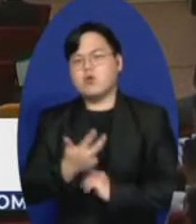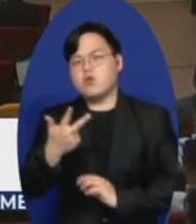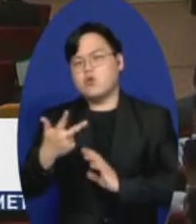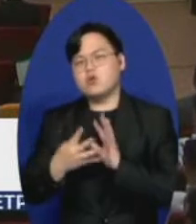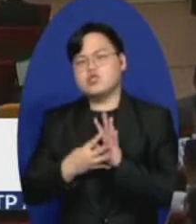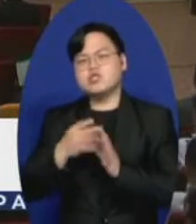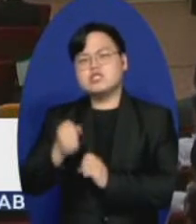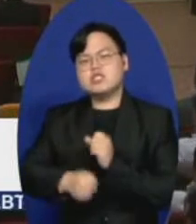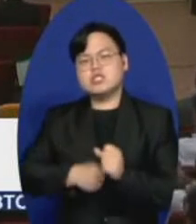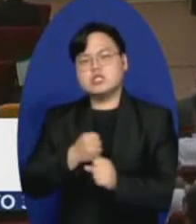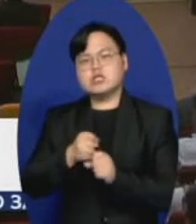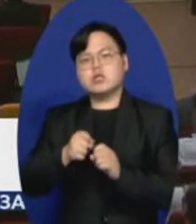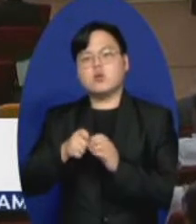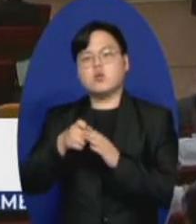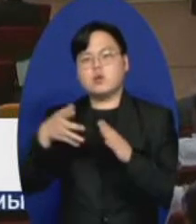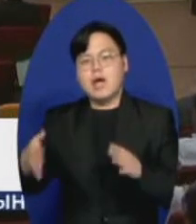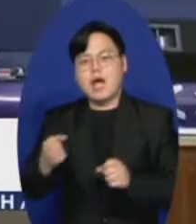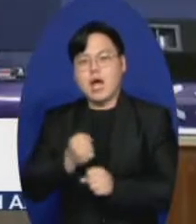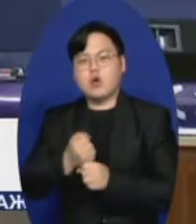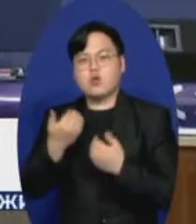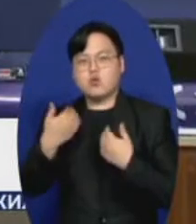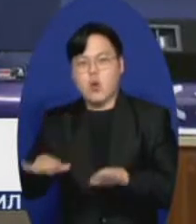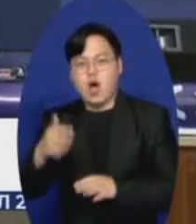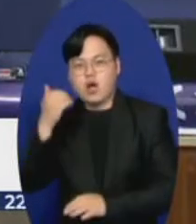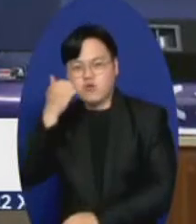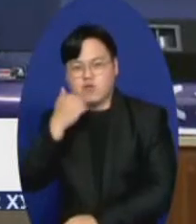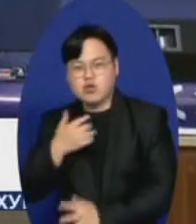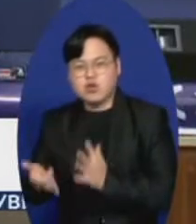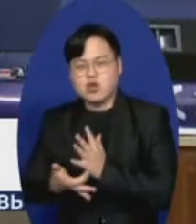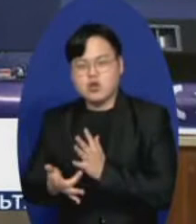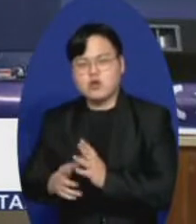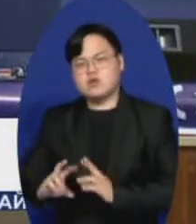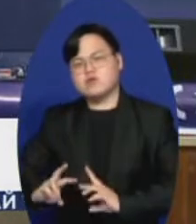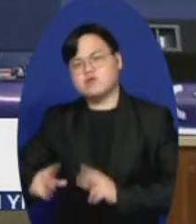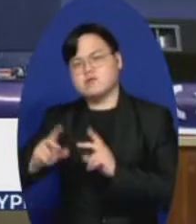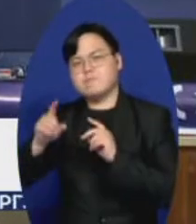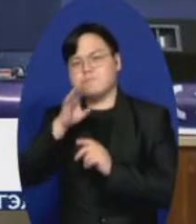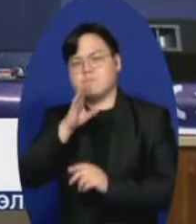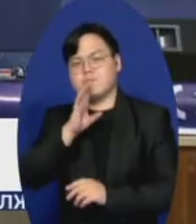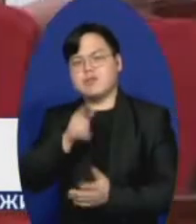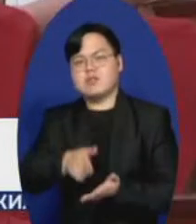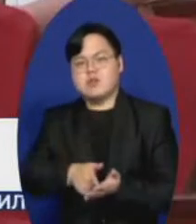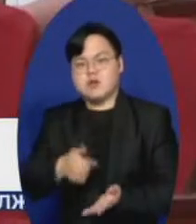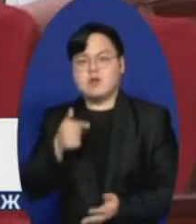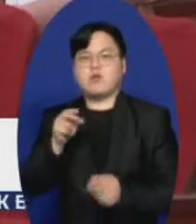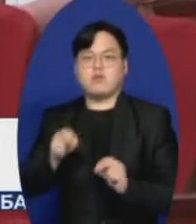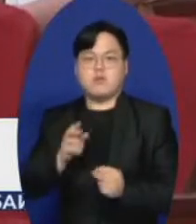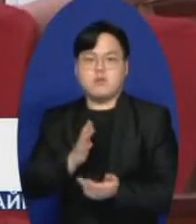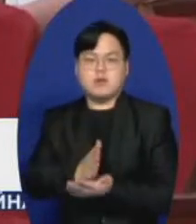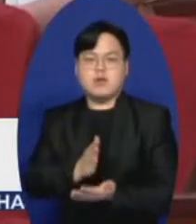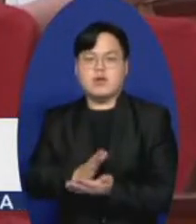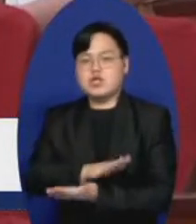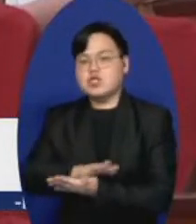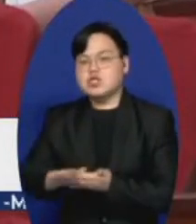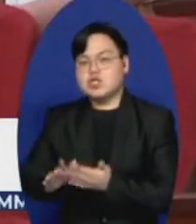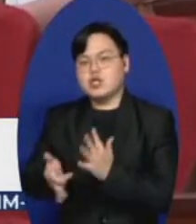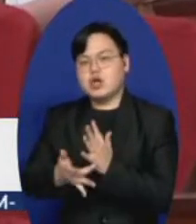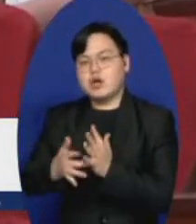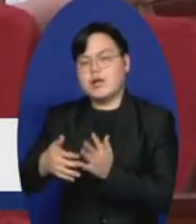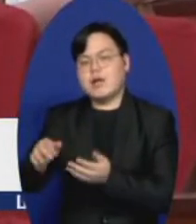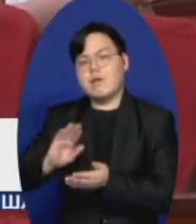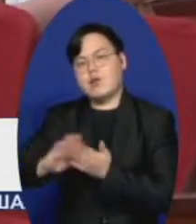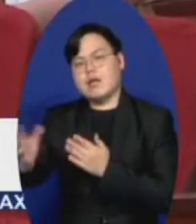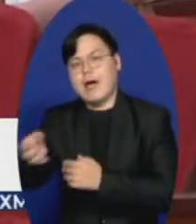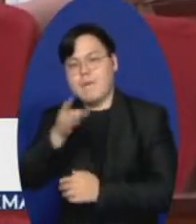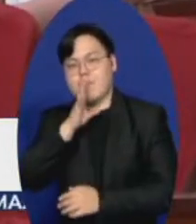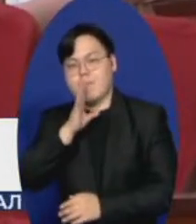ч 39 жил ажилласан тоног төхөөрөмжүүдээ шинжилж байгаль орчинд ээлтэй үйлдвэрлэл явуулах шаардлага үүссэн. Эдгээр шинжилэлд хөрөнгө оруулалт